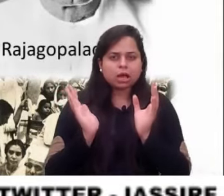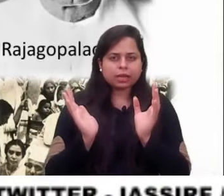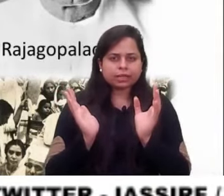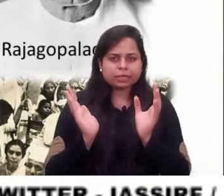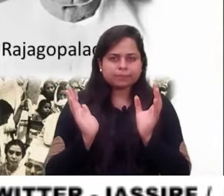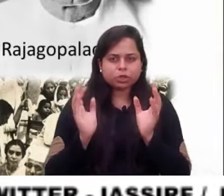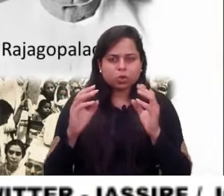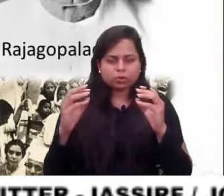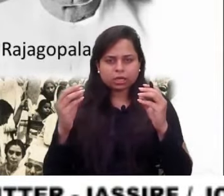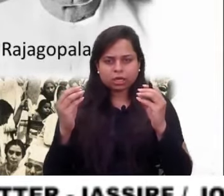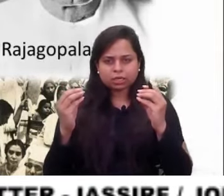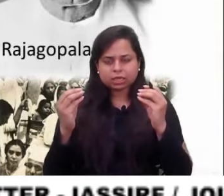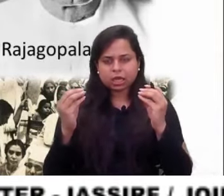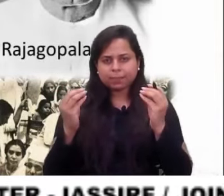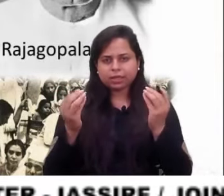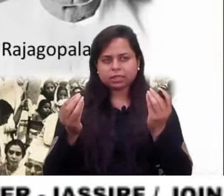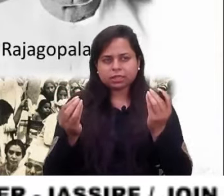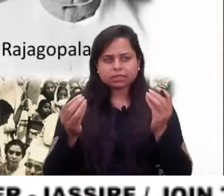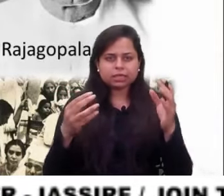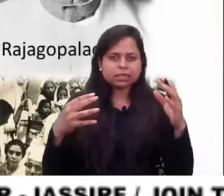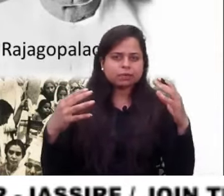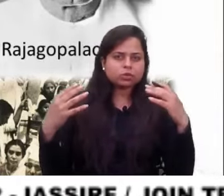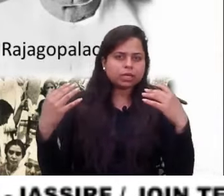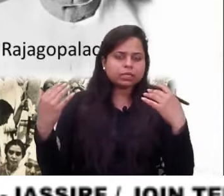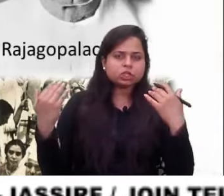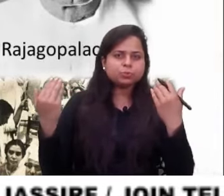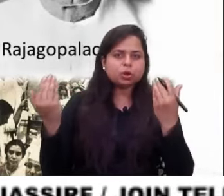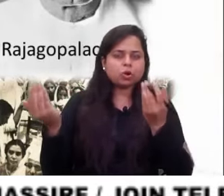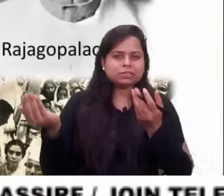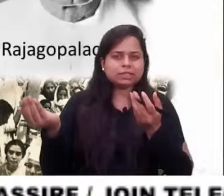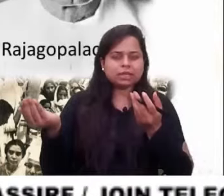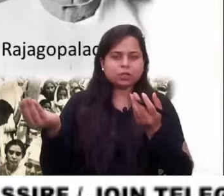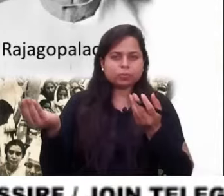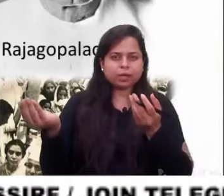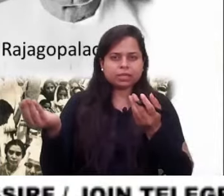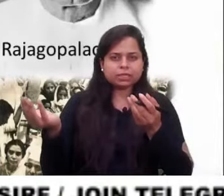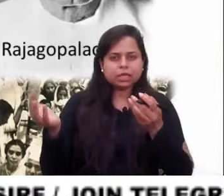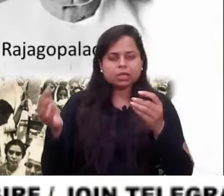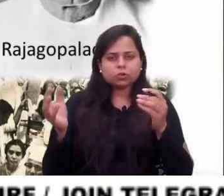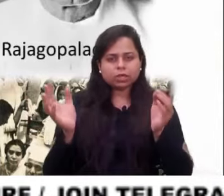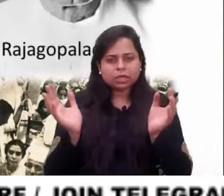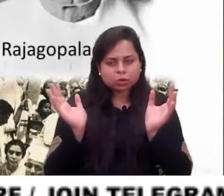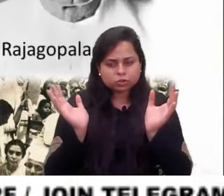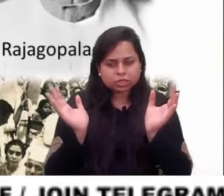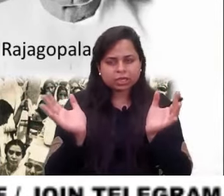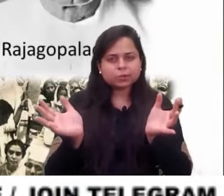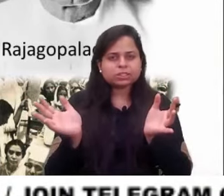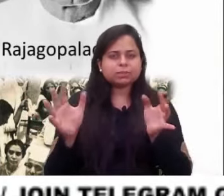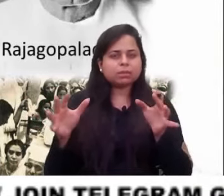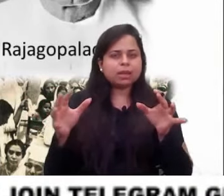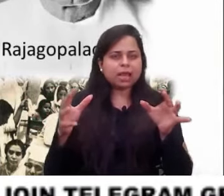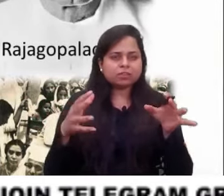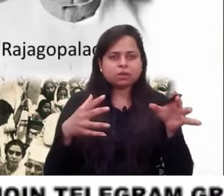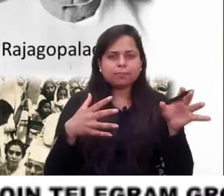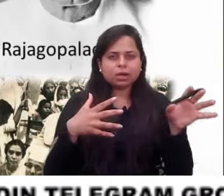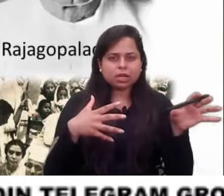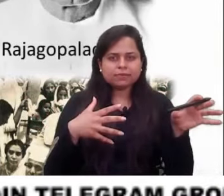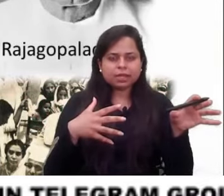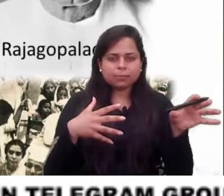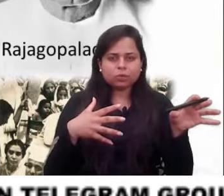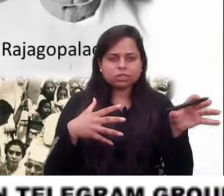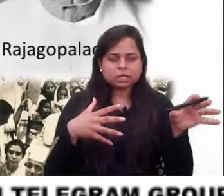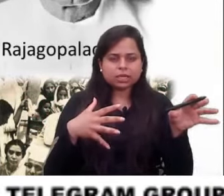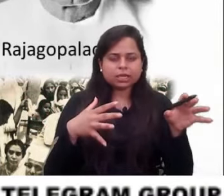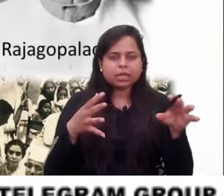थे यहां पर में नहीं थे वहां